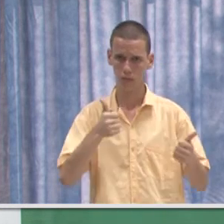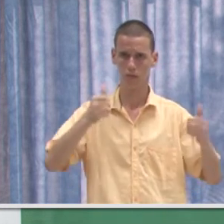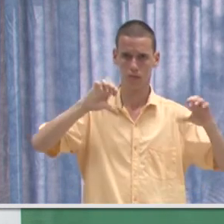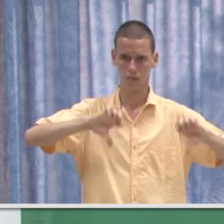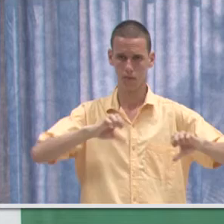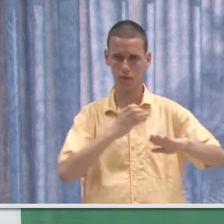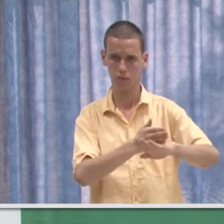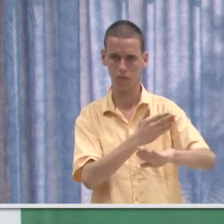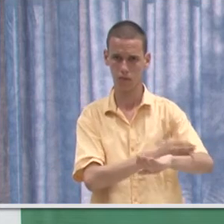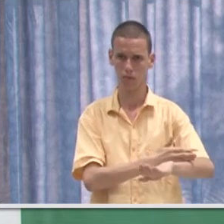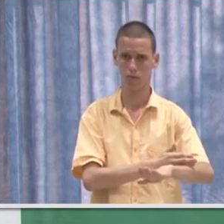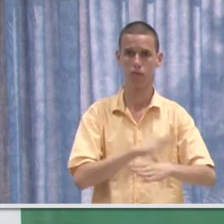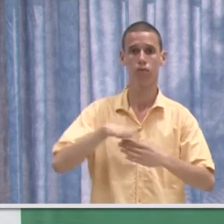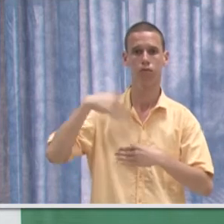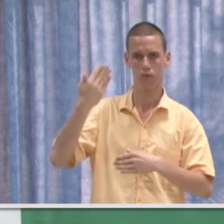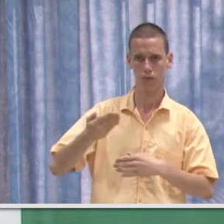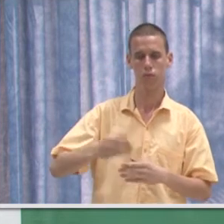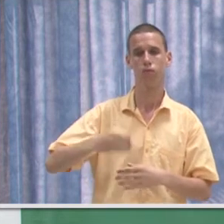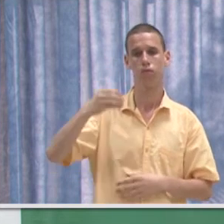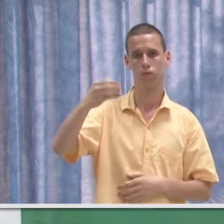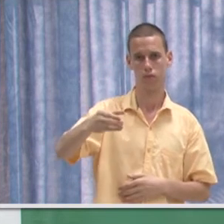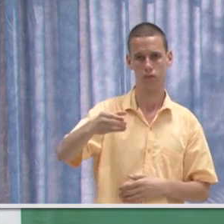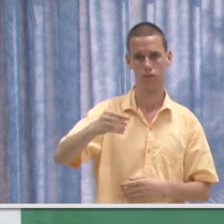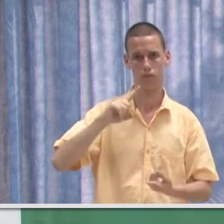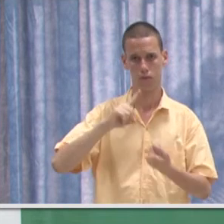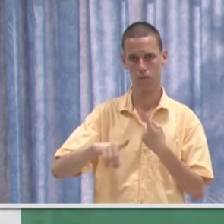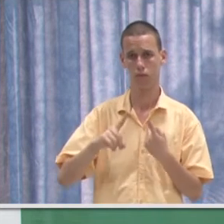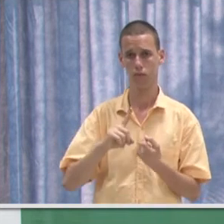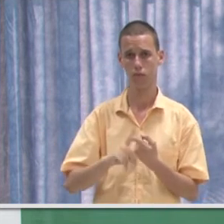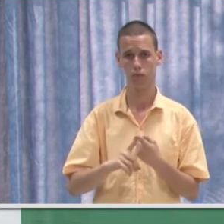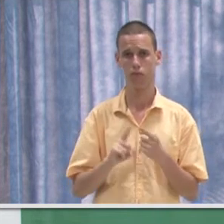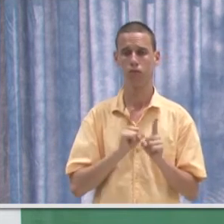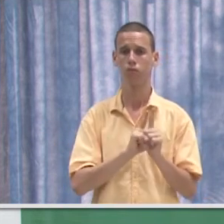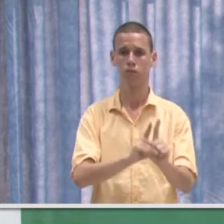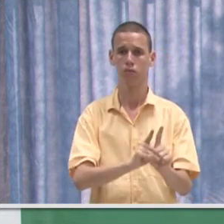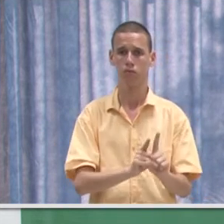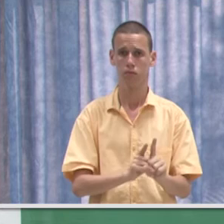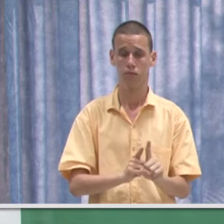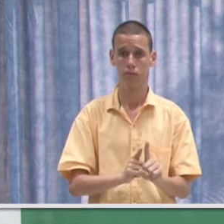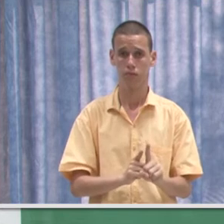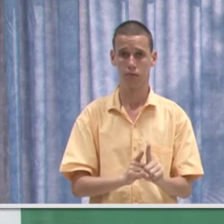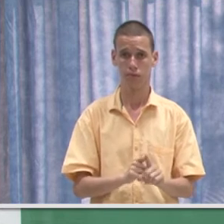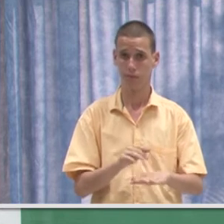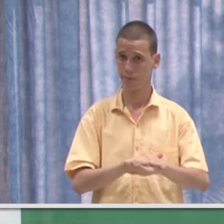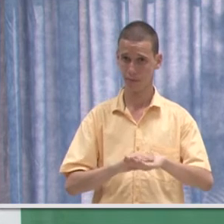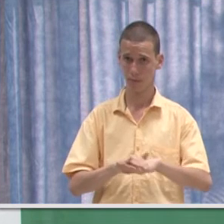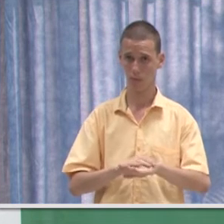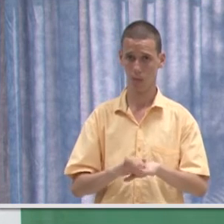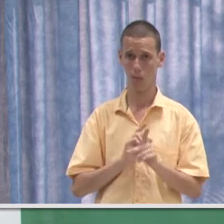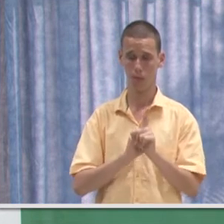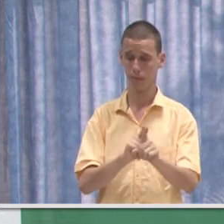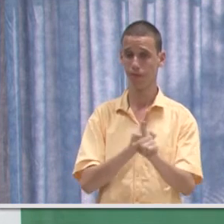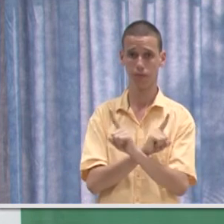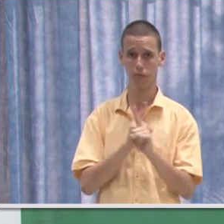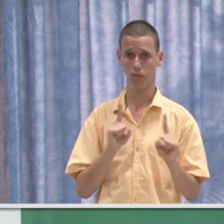un produit organique. Bien dans certaines guidances que vous suivez. Il paraît que ça n'a pas de gamme fait. So, nous ne pouvons pas tirer la liste